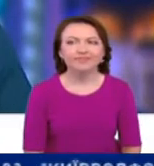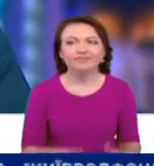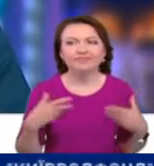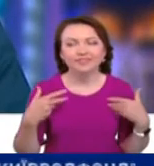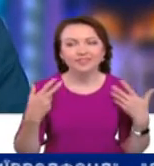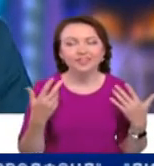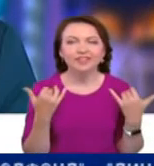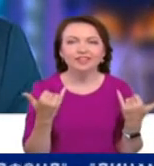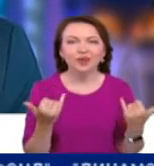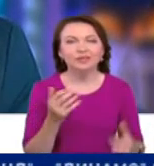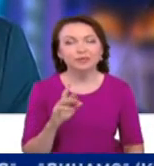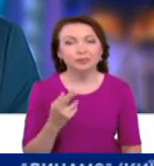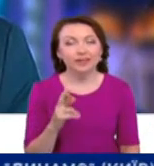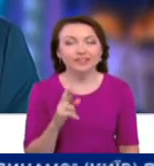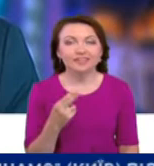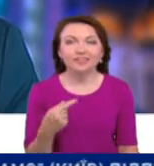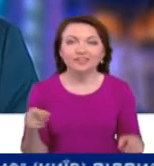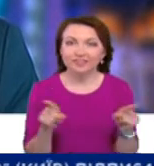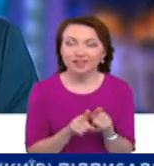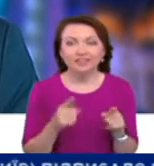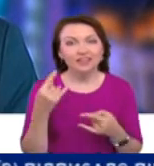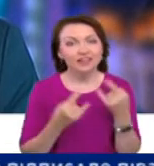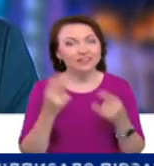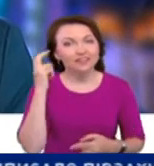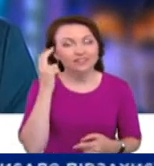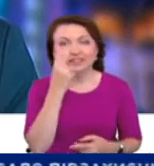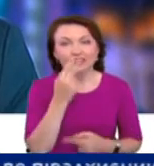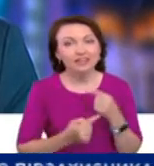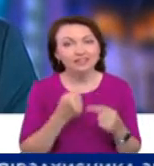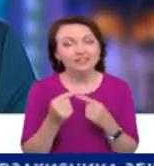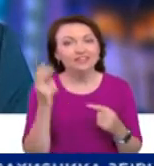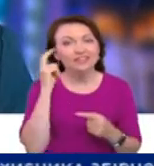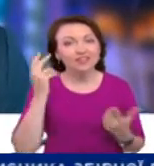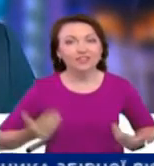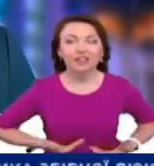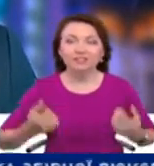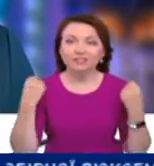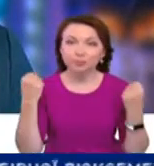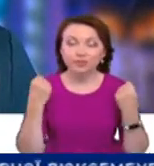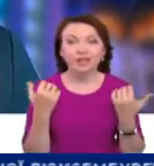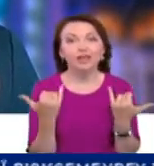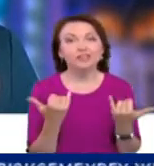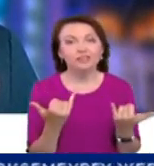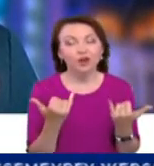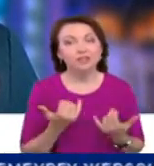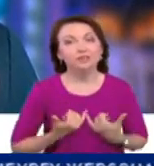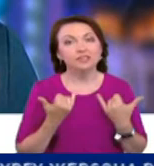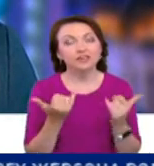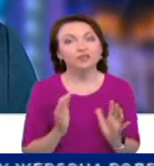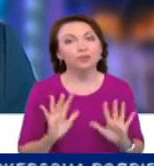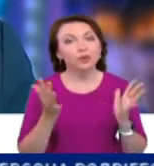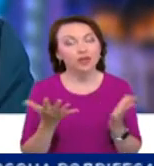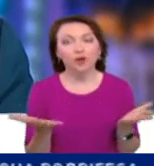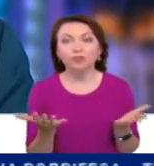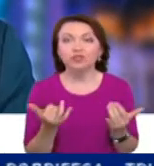Вітаю! Сьогодні п'ятниця, відтак, на телеканалі «Київ», традиційний «Київ Лайв Спорт». Сьогодні він присвячений події, яку